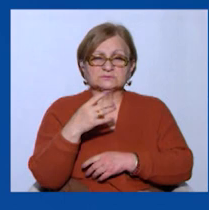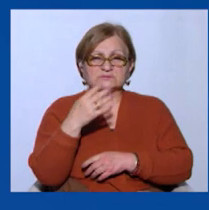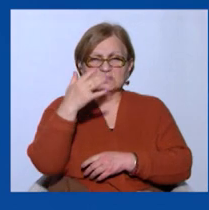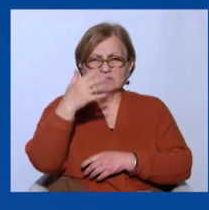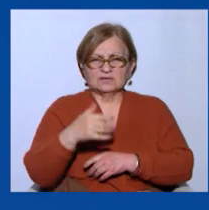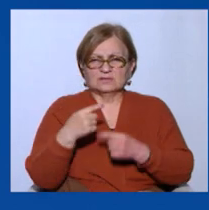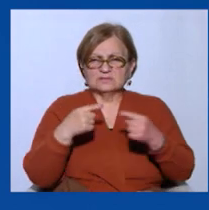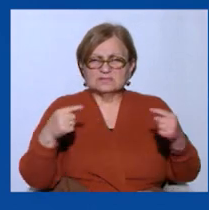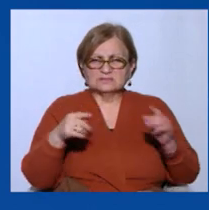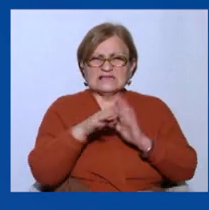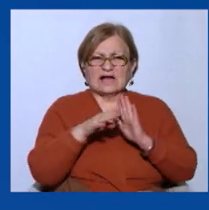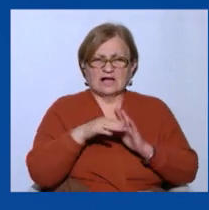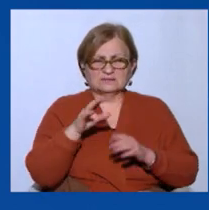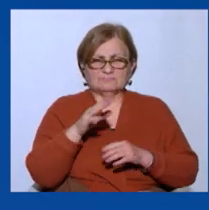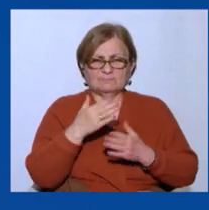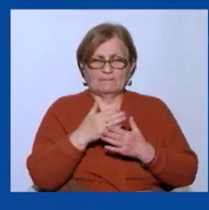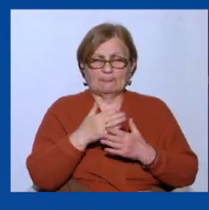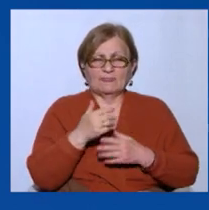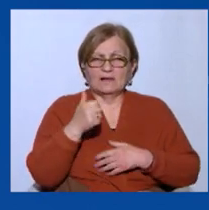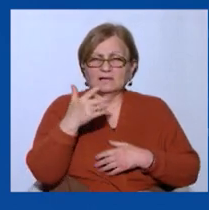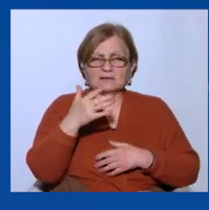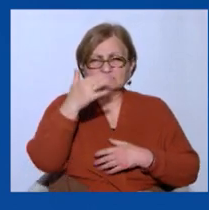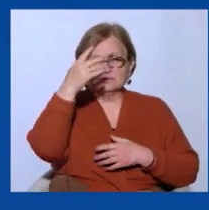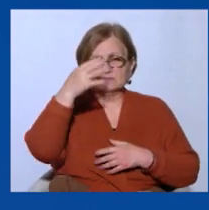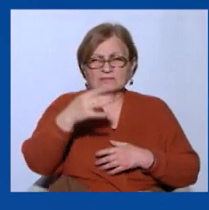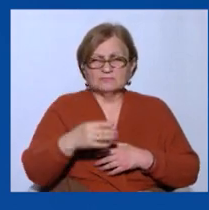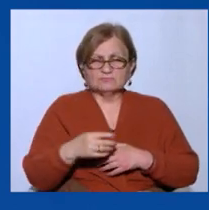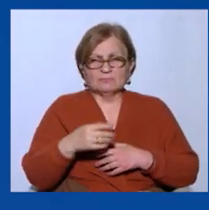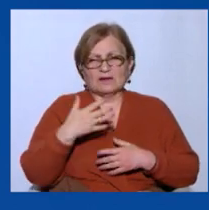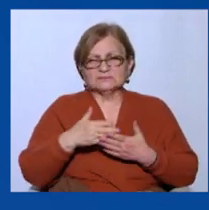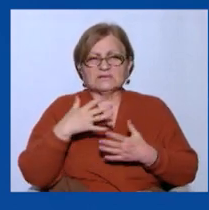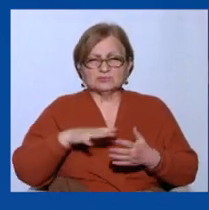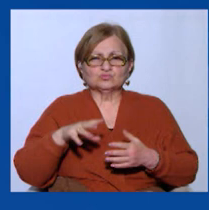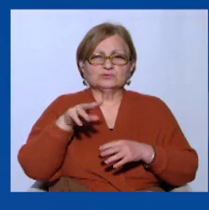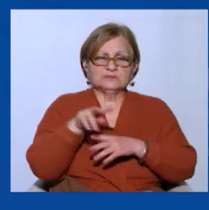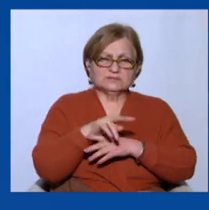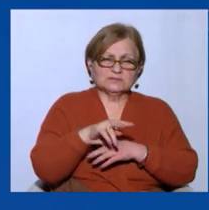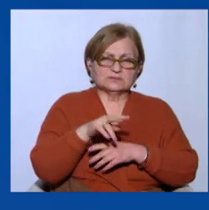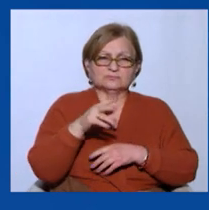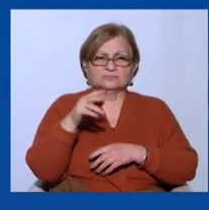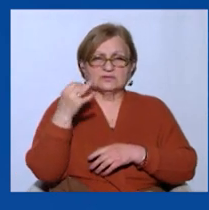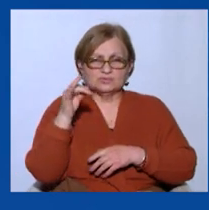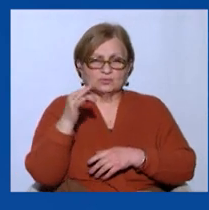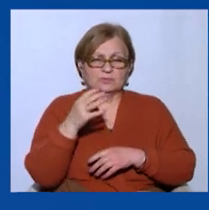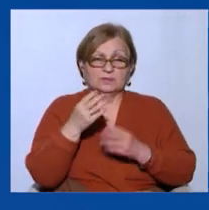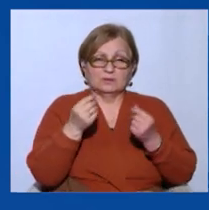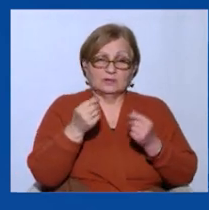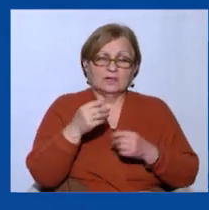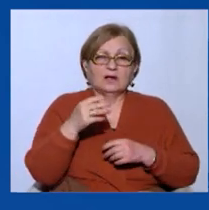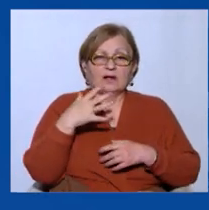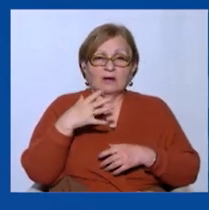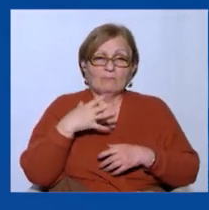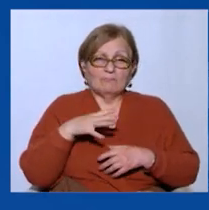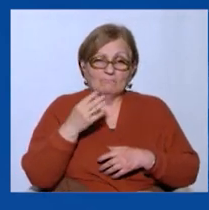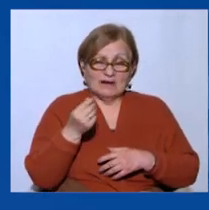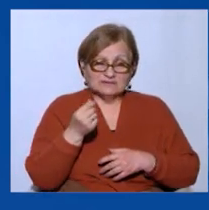და რამდენი თანმიმდევრობა არსებობს, ანუ რამდენი გადანაცვლება არსებობს ამ 4 საგნის. მაგალითად გვაქვს მათემატიკა, ინგლისური, ქართული და